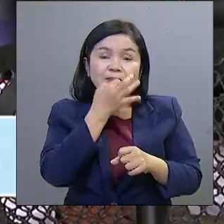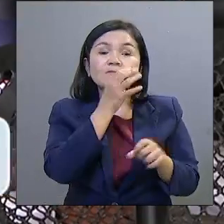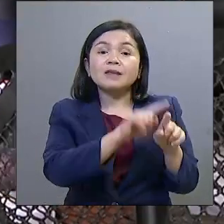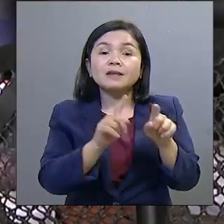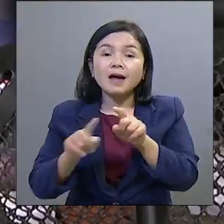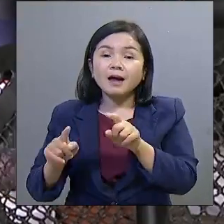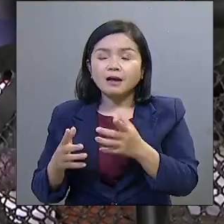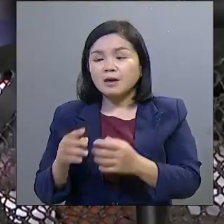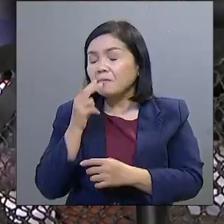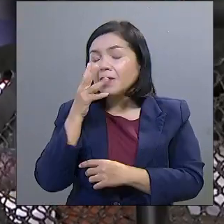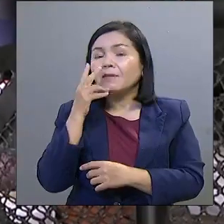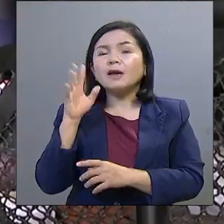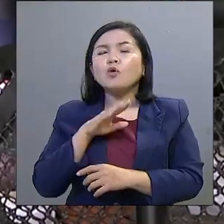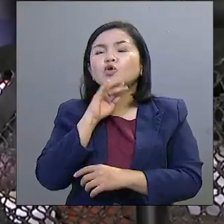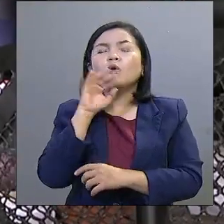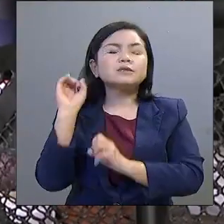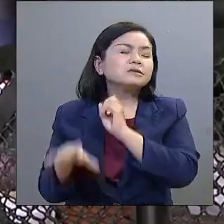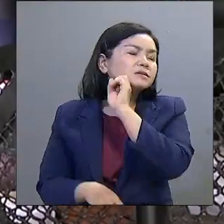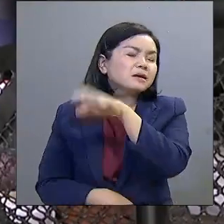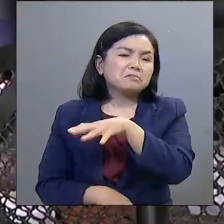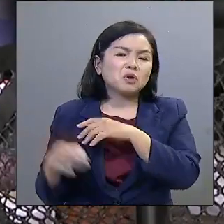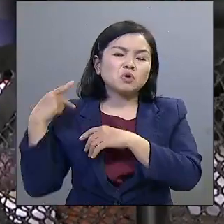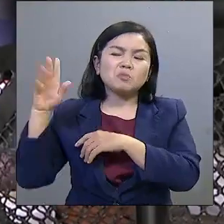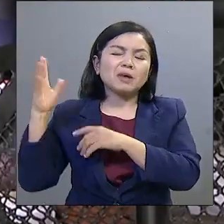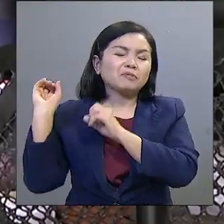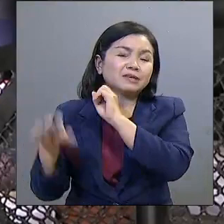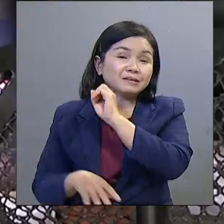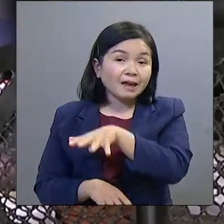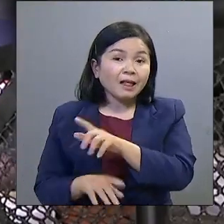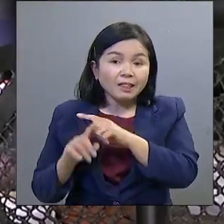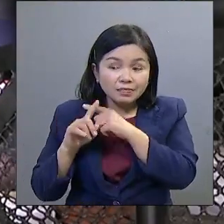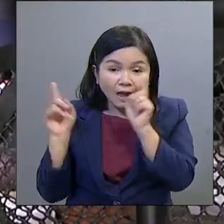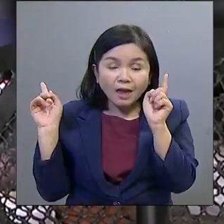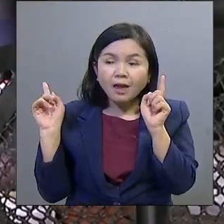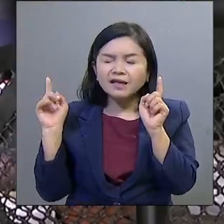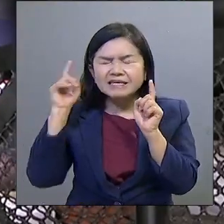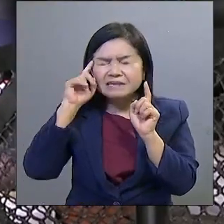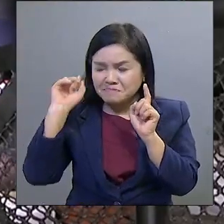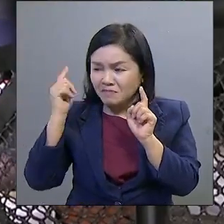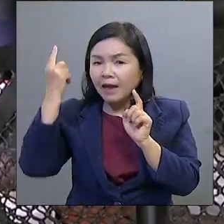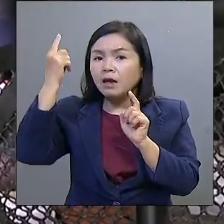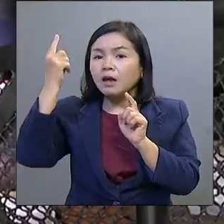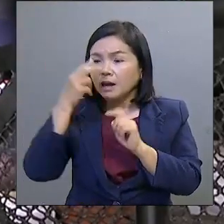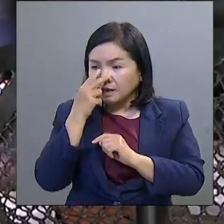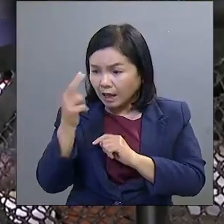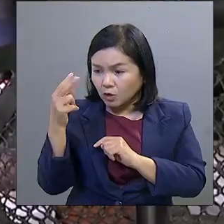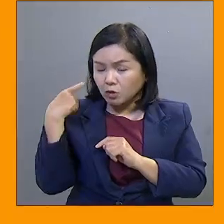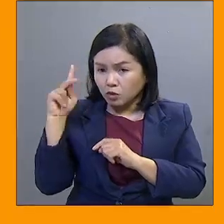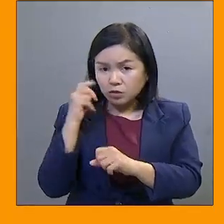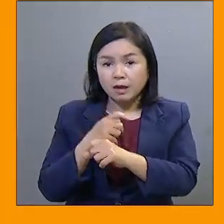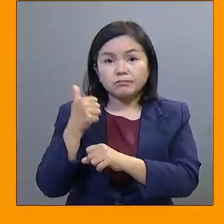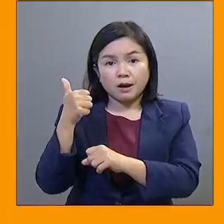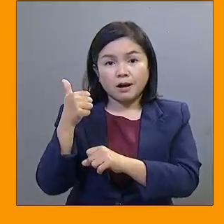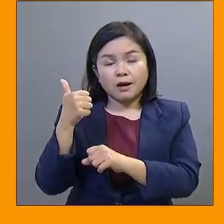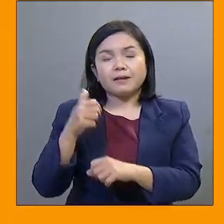ไม่เห็นพวกนี้เป็นแค่ขยะหรือเห็นพวกนี้มันไม่มีค่าแล้วอะแต่พอลองเปลี่ยนมุมใหม่อะมันอาจจะเห็นค่าของสิ่งพวกนี้ก็ได้นี่ครับ